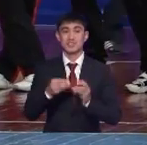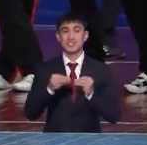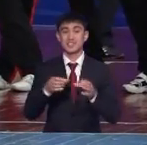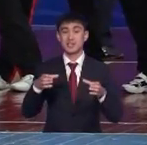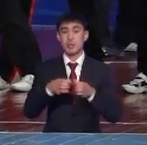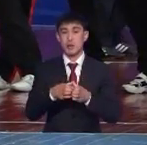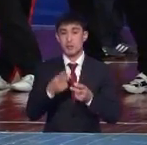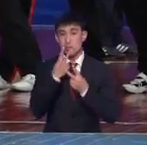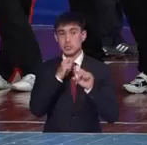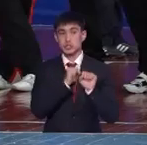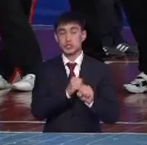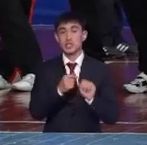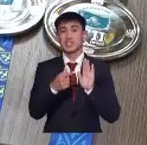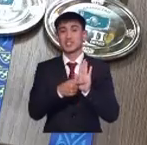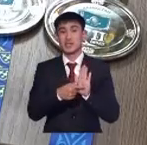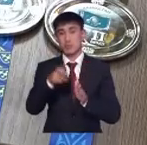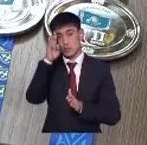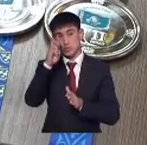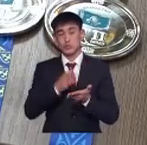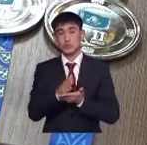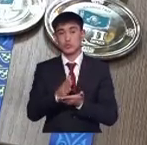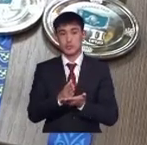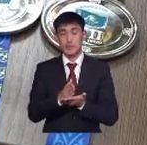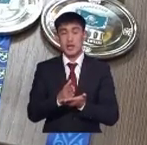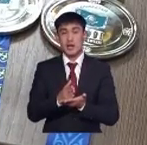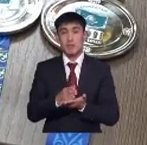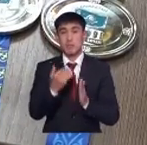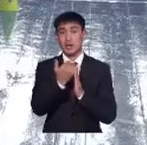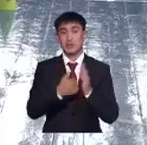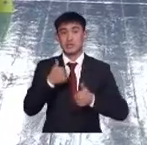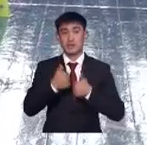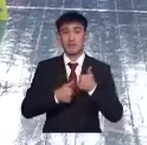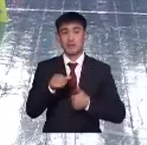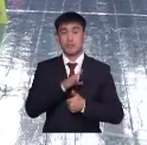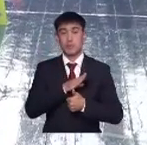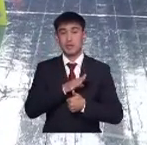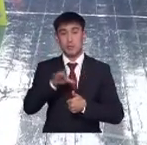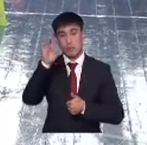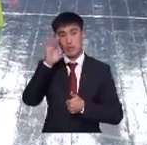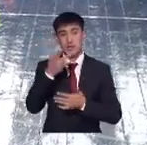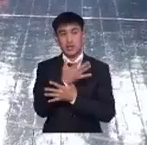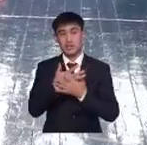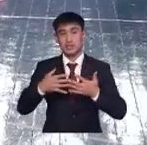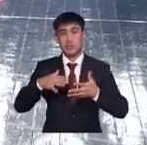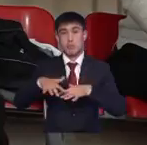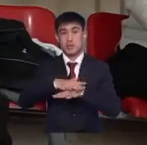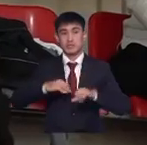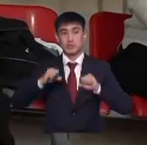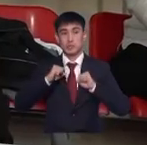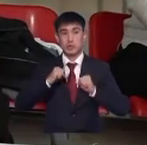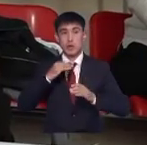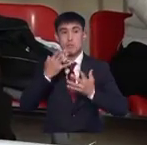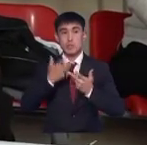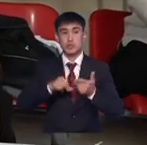10 команд, представляющих семьи государственных служащих. Программа соревнований включала в себя популярные массовые виды спорта.